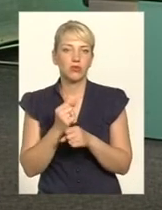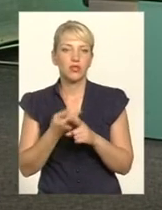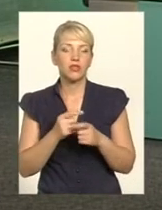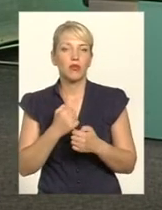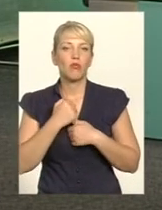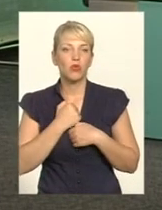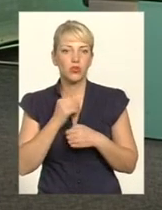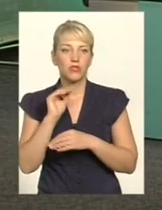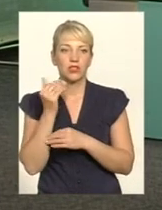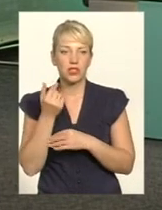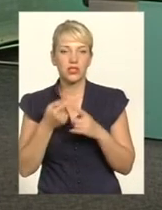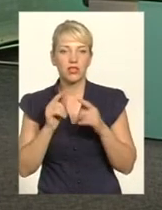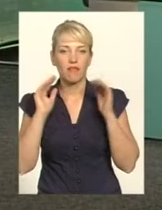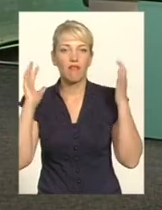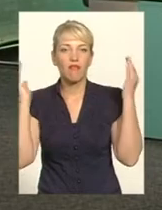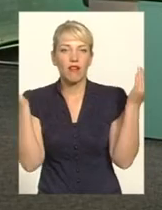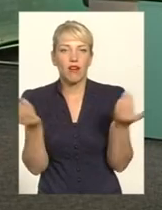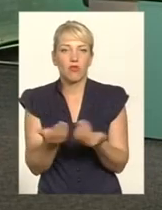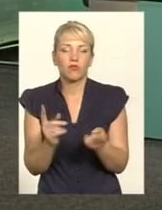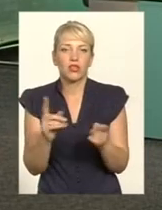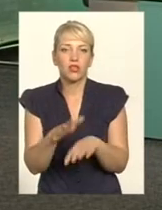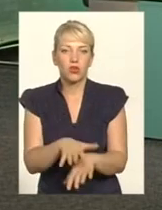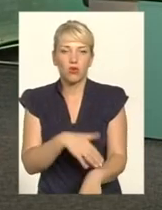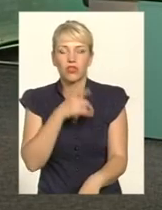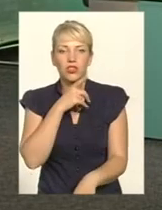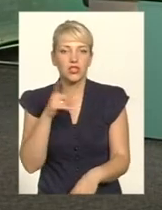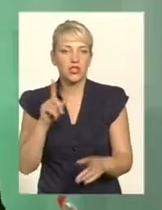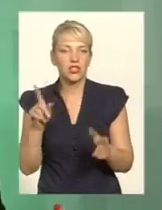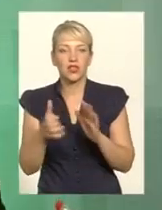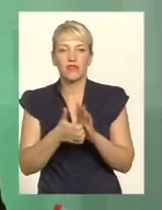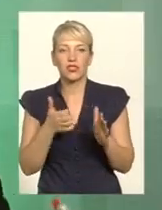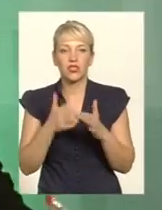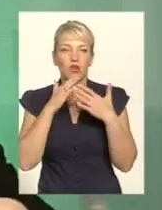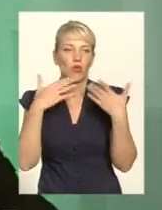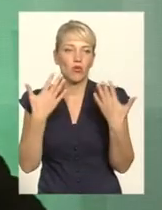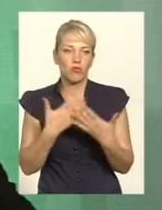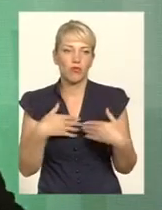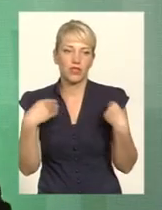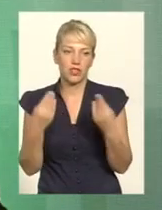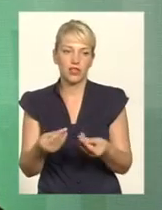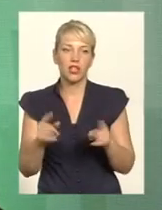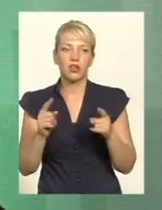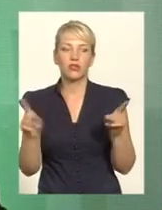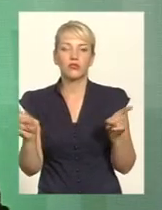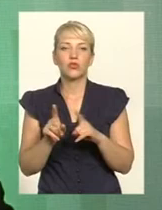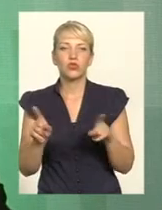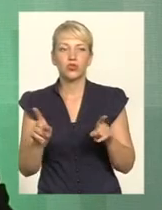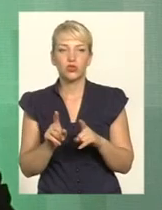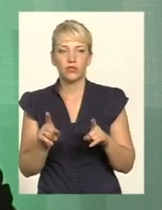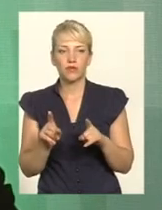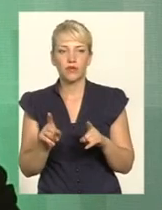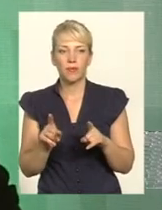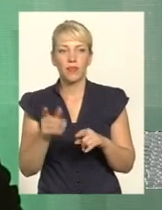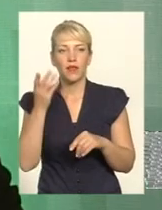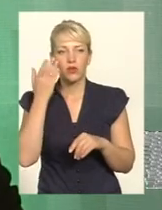Цей вакуум, який їй довгий час не вистачало, любові дати їй, напевно, тому що